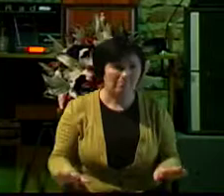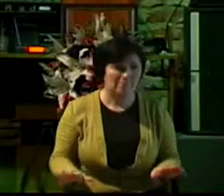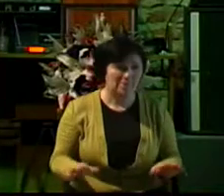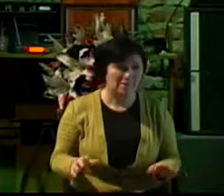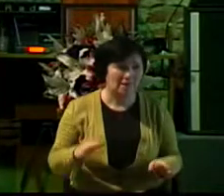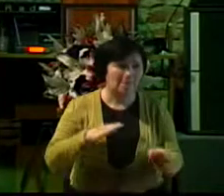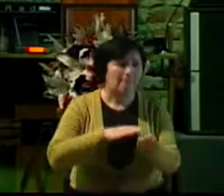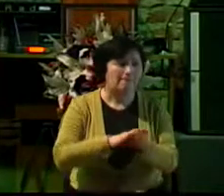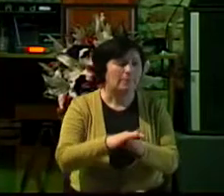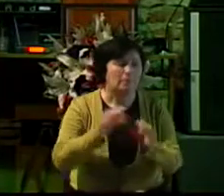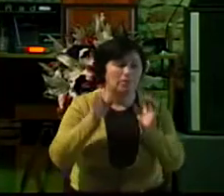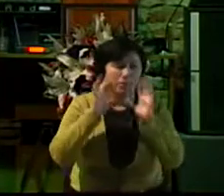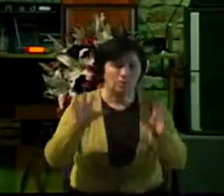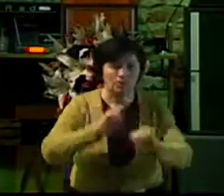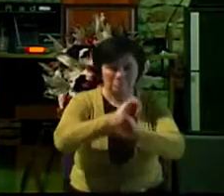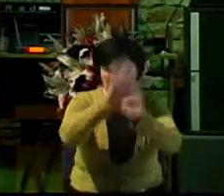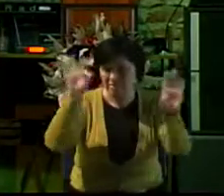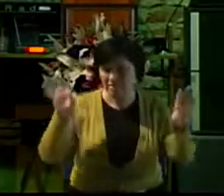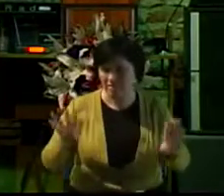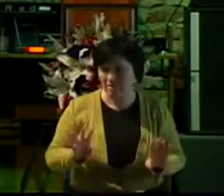вы мне скажете?